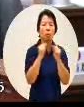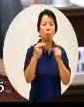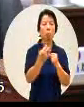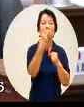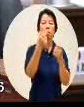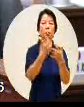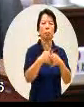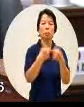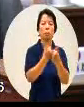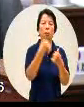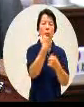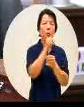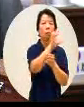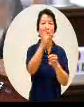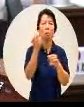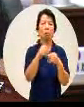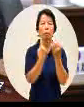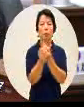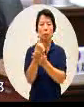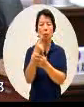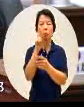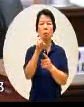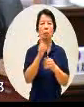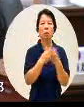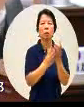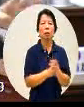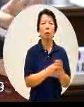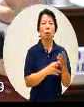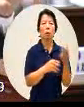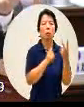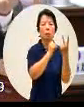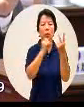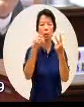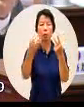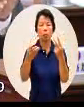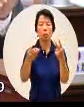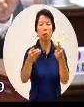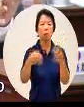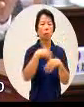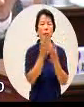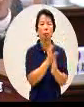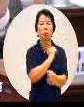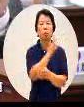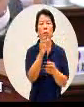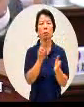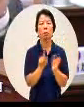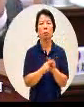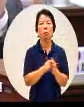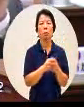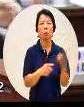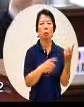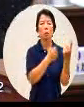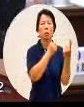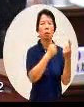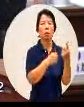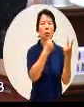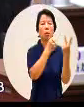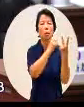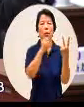錢啊所以這樣花了幾年2009年私運辦完了2010年2011年